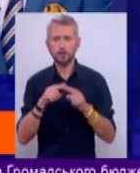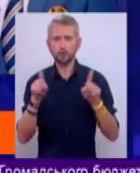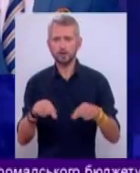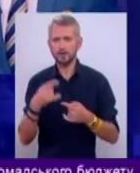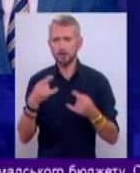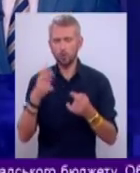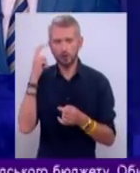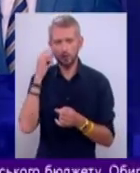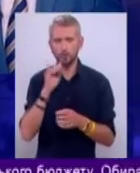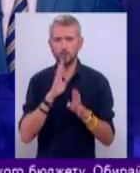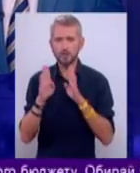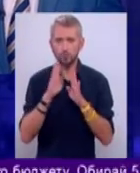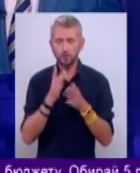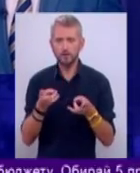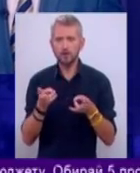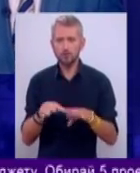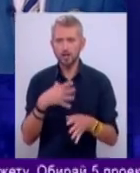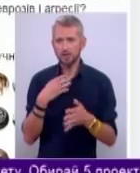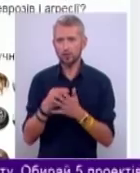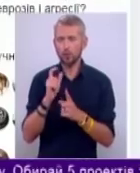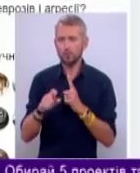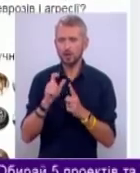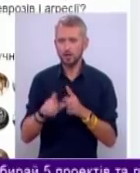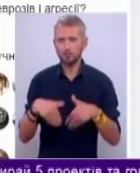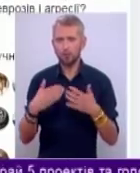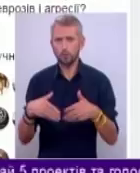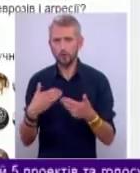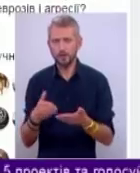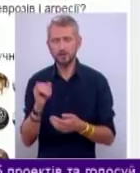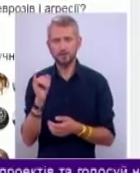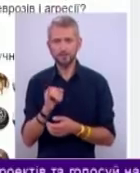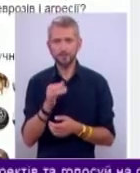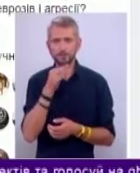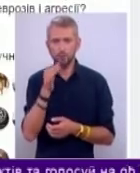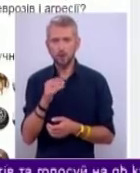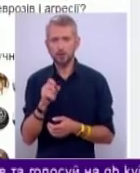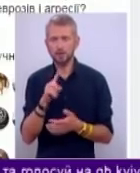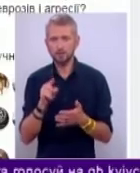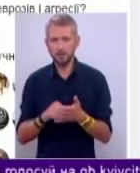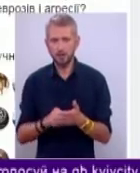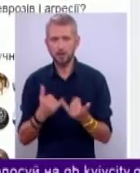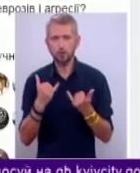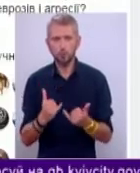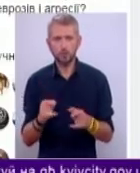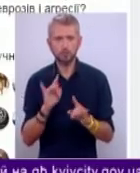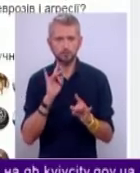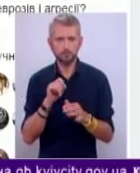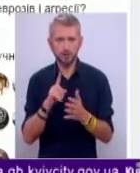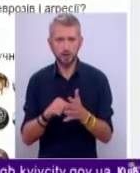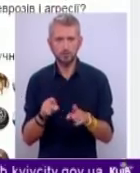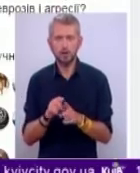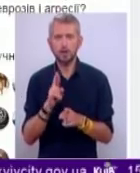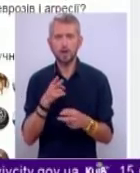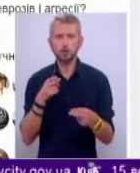телеканалу «Київ» у Фейсбуці. Залишайте, звичайно, свої коментарі, пропозиції і відповідайте на запитання. Сьогодні воно звучить наступним чином.